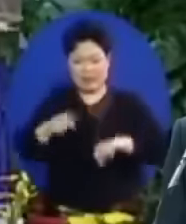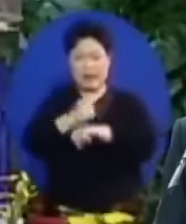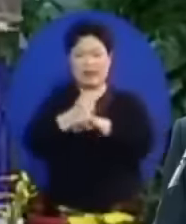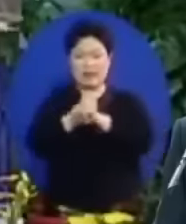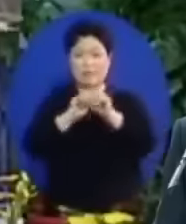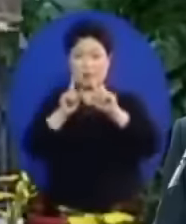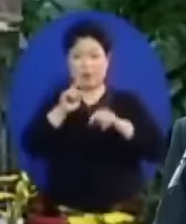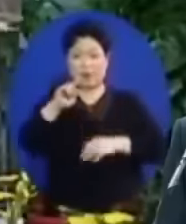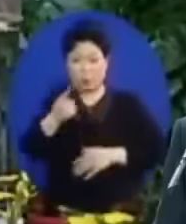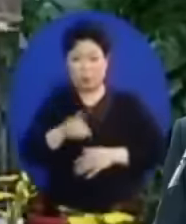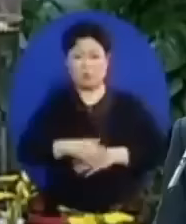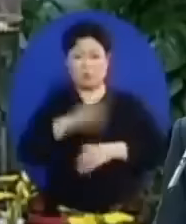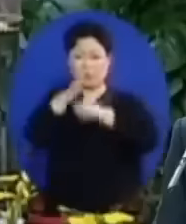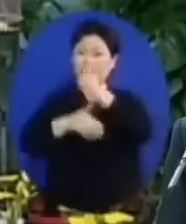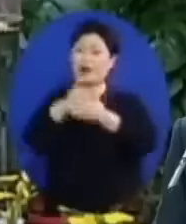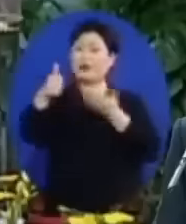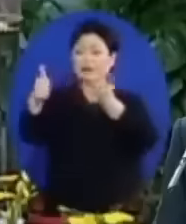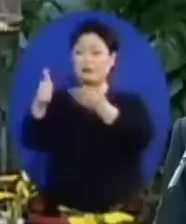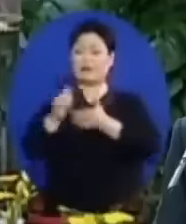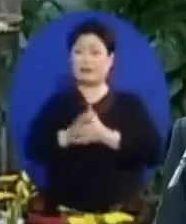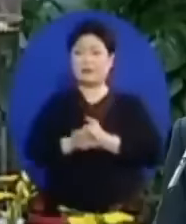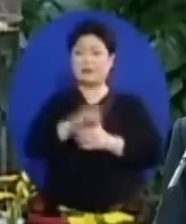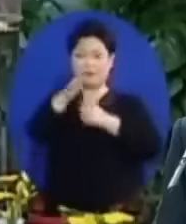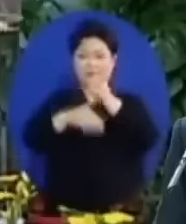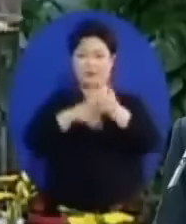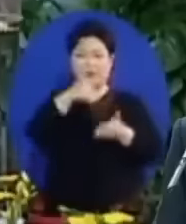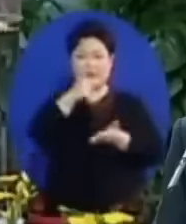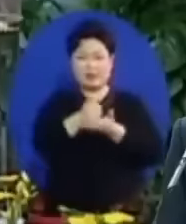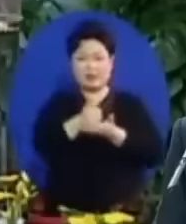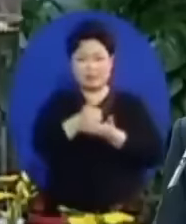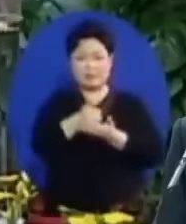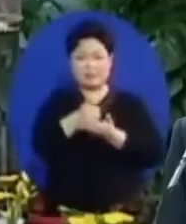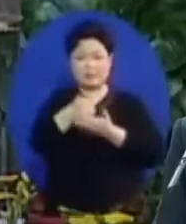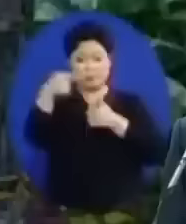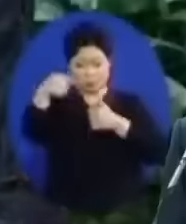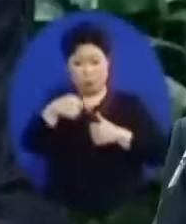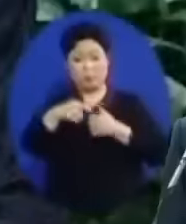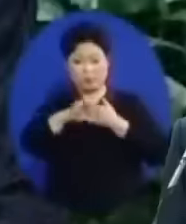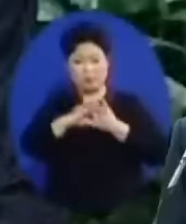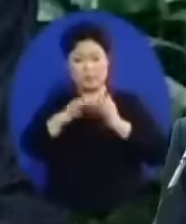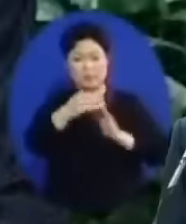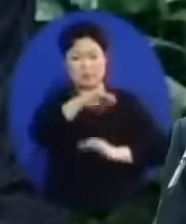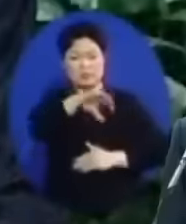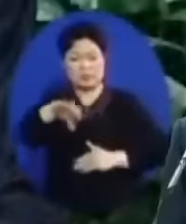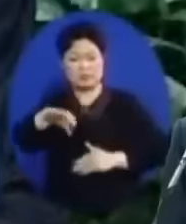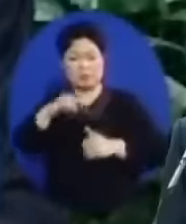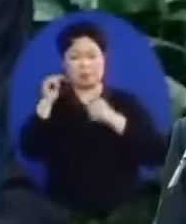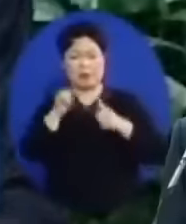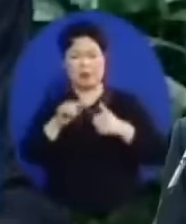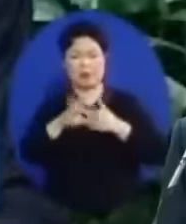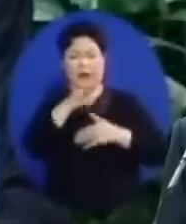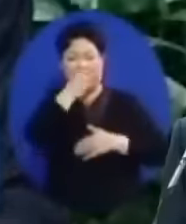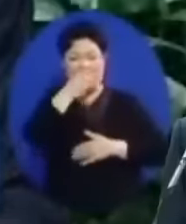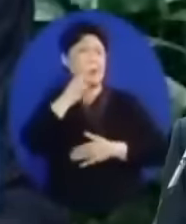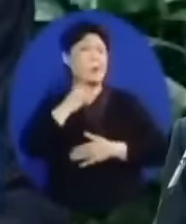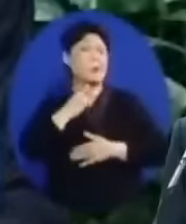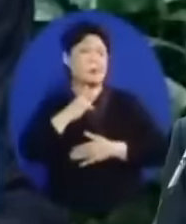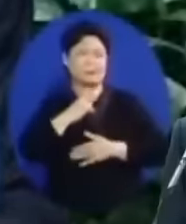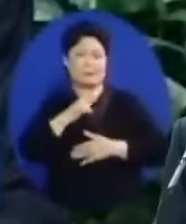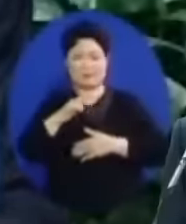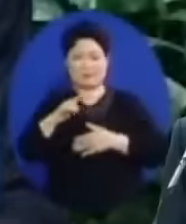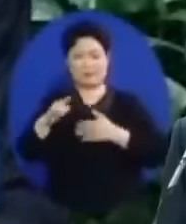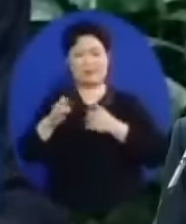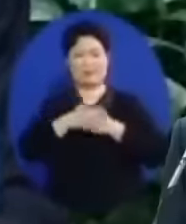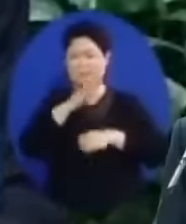말해도 하나님께 하라는 것은 하겠지만은 이웃에 하라는 것은 탐욕 때문에 해줄 수가